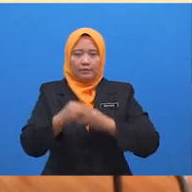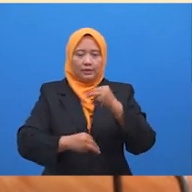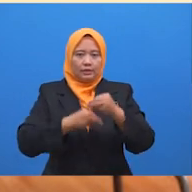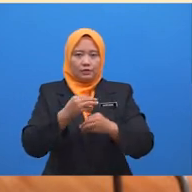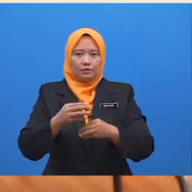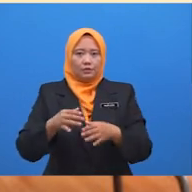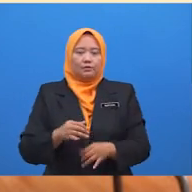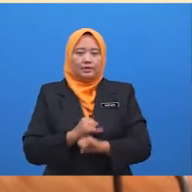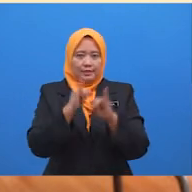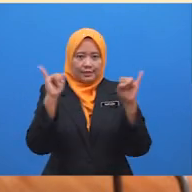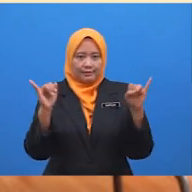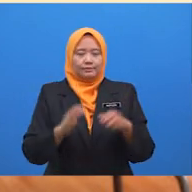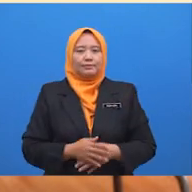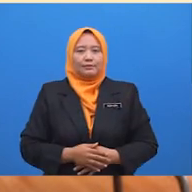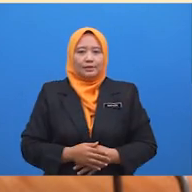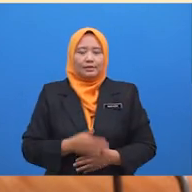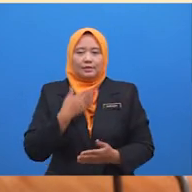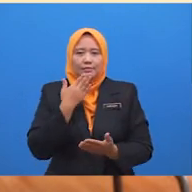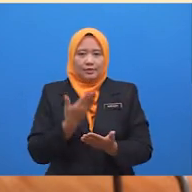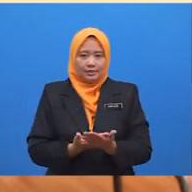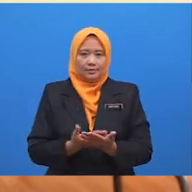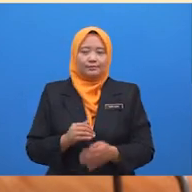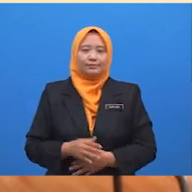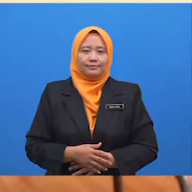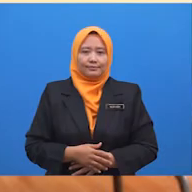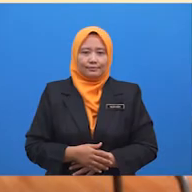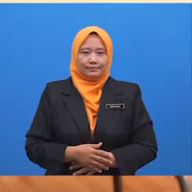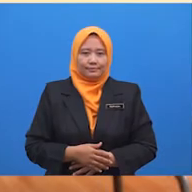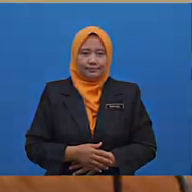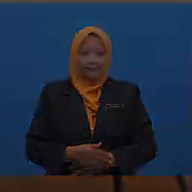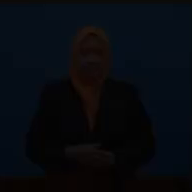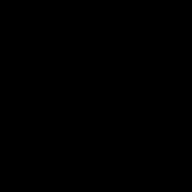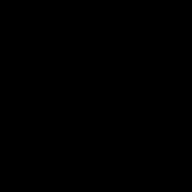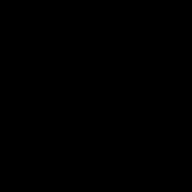kepada semua dan senyum-senyum selalu. Terima kasih.